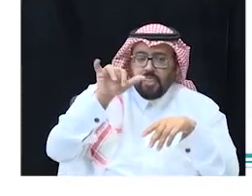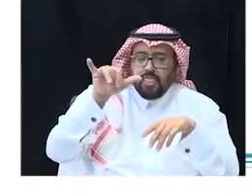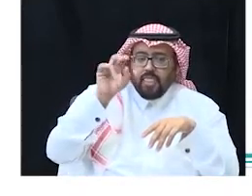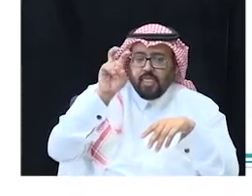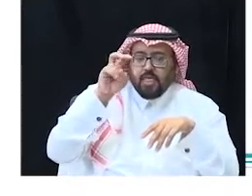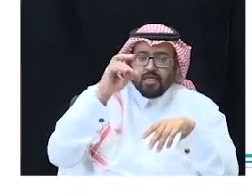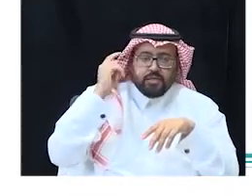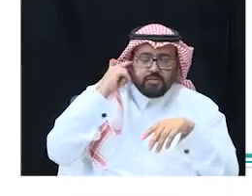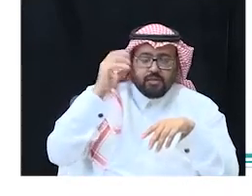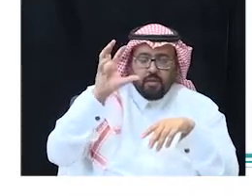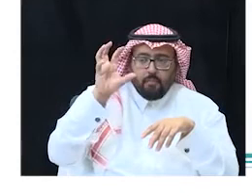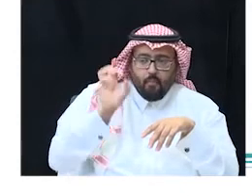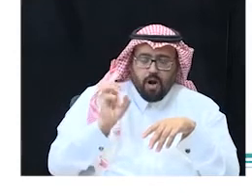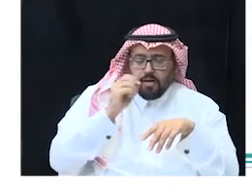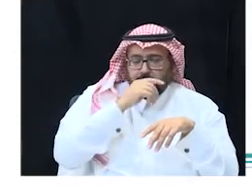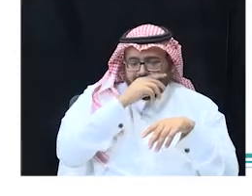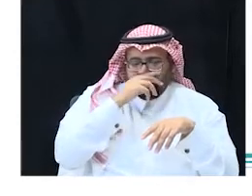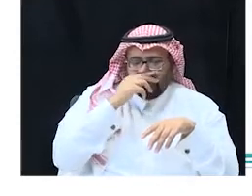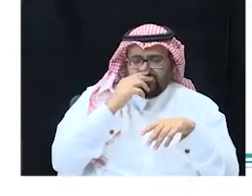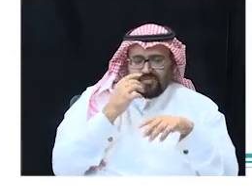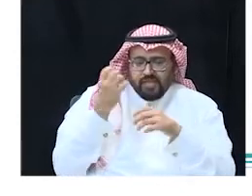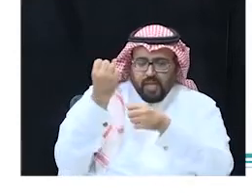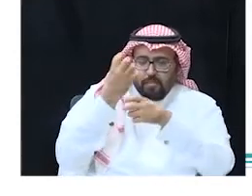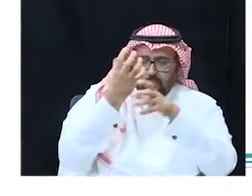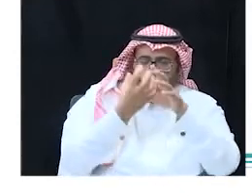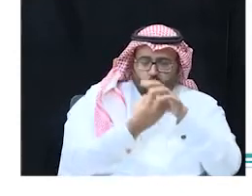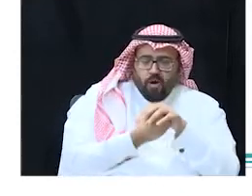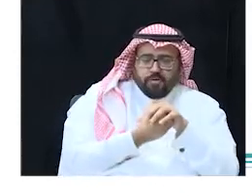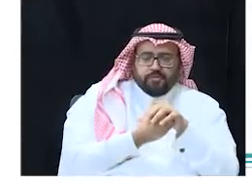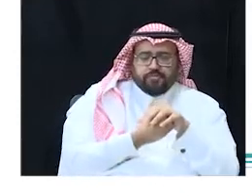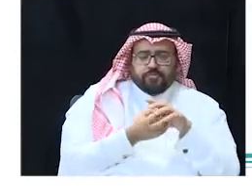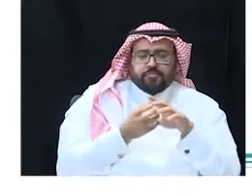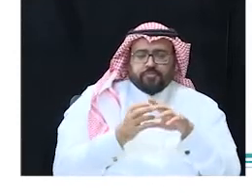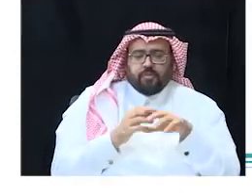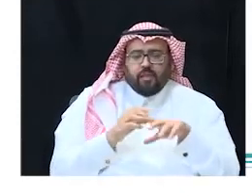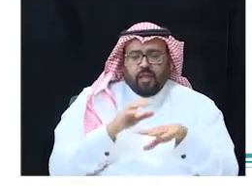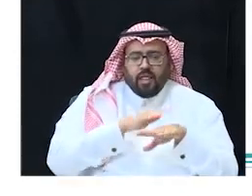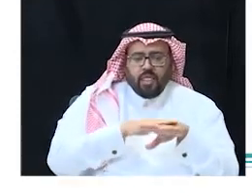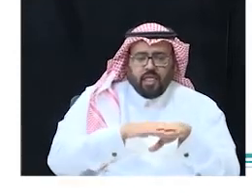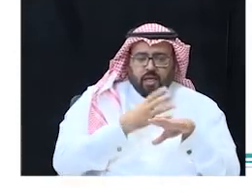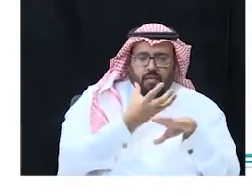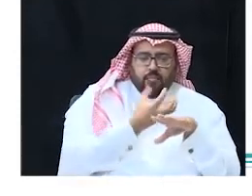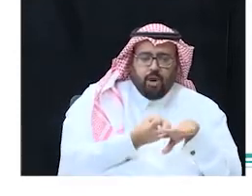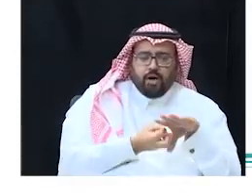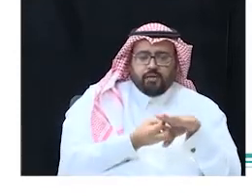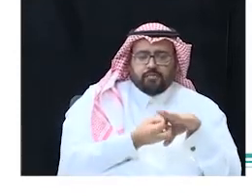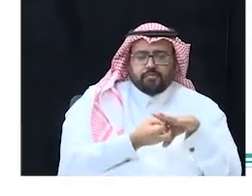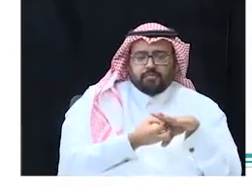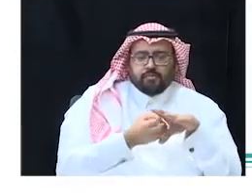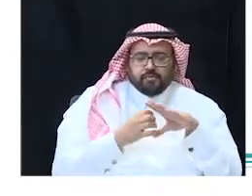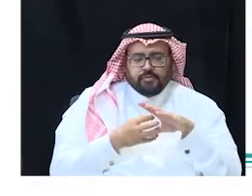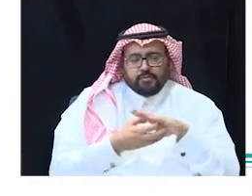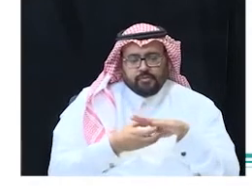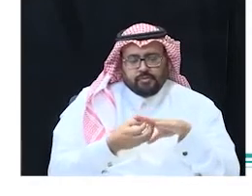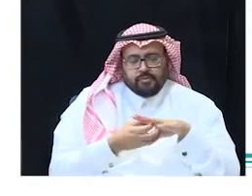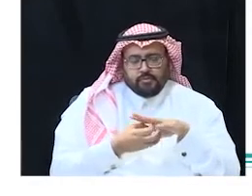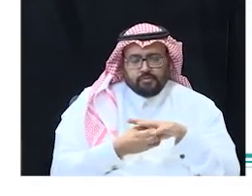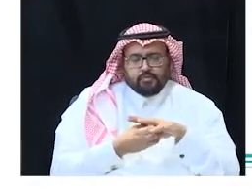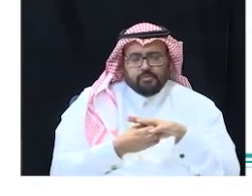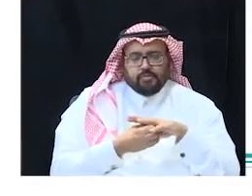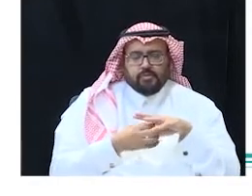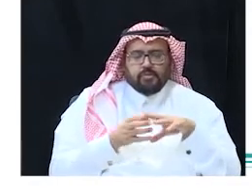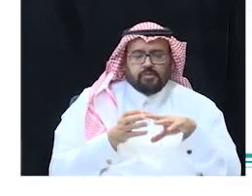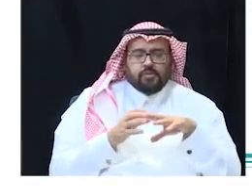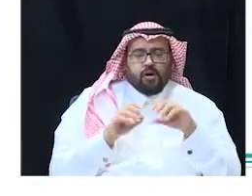فعندما أقفز إلى أعلى فإن الجاذبية تعيدني ثانية إلى وين؟ إلى الأرض.